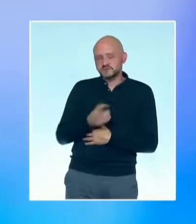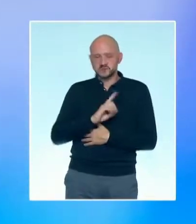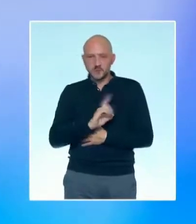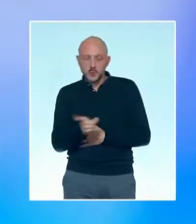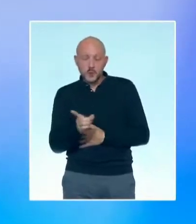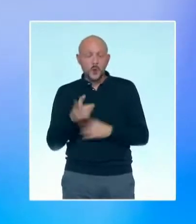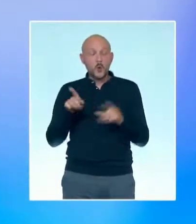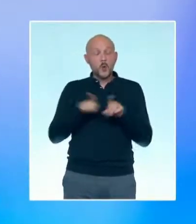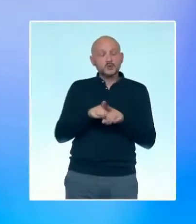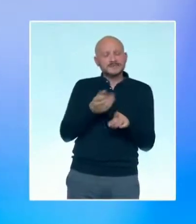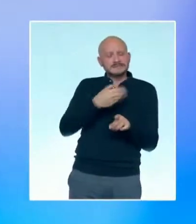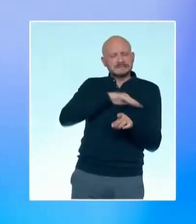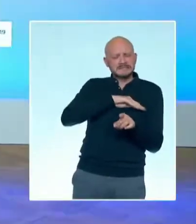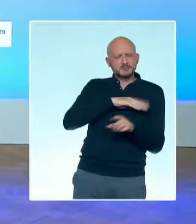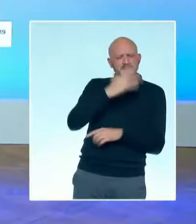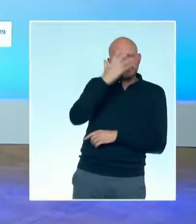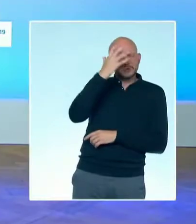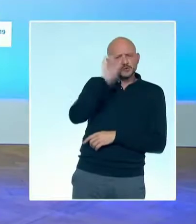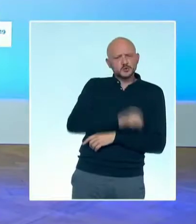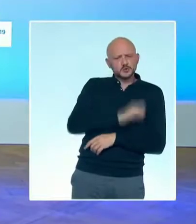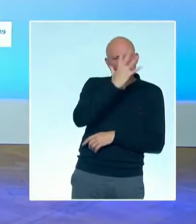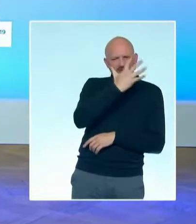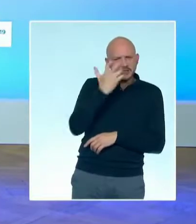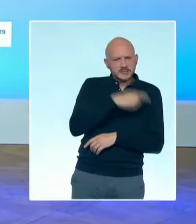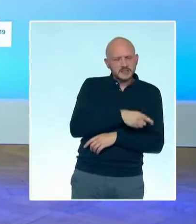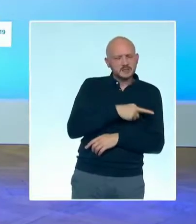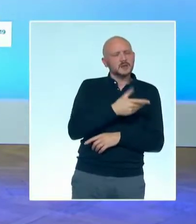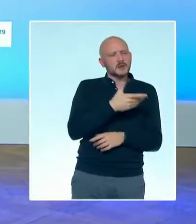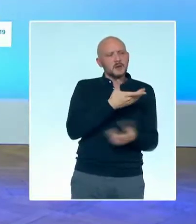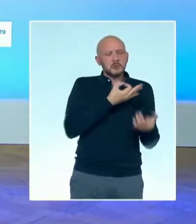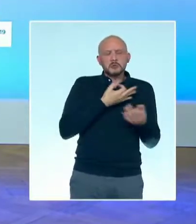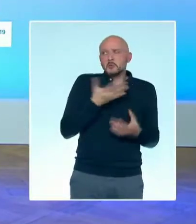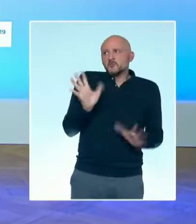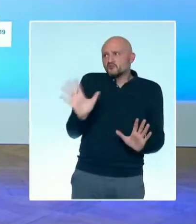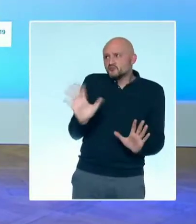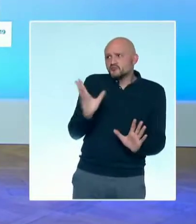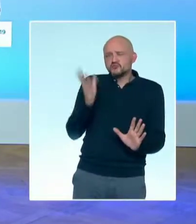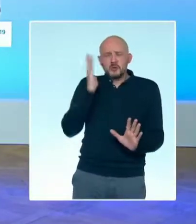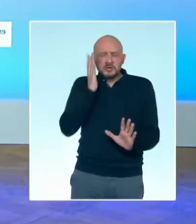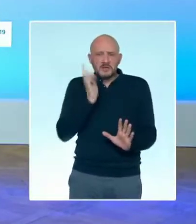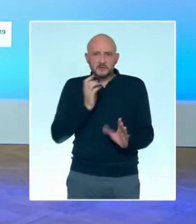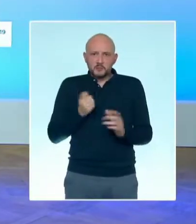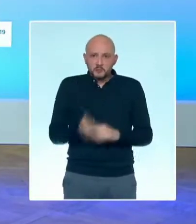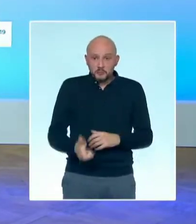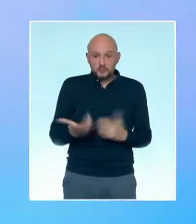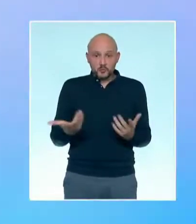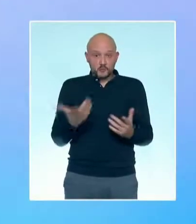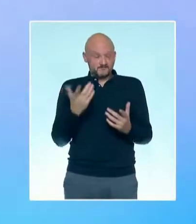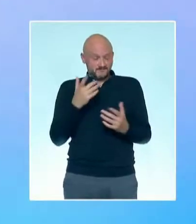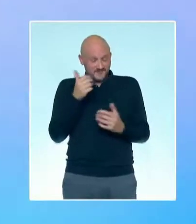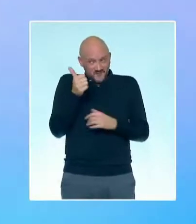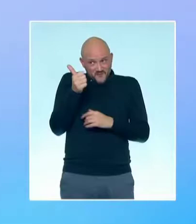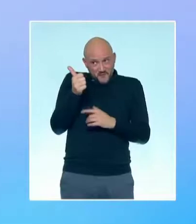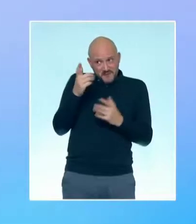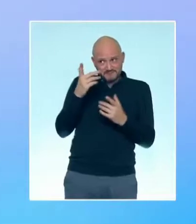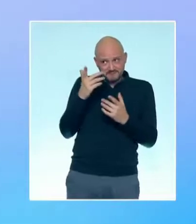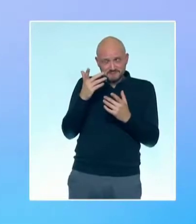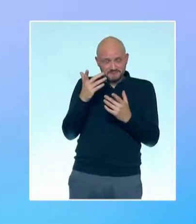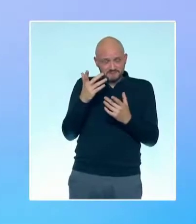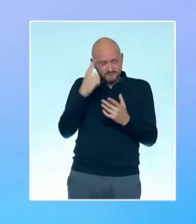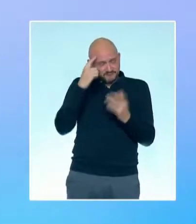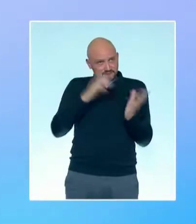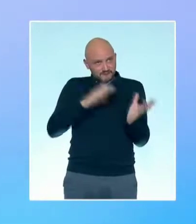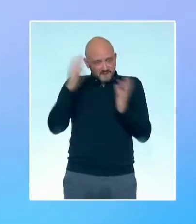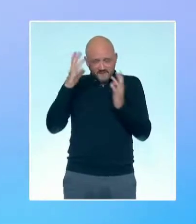responsable sud-africaine. Qu'est-ce que l'on peut dire et que dit notre comité scientifique et vous-même sur cette question-là? Dernière question sur les